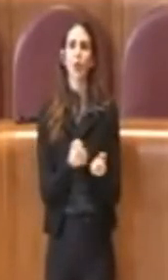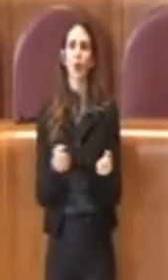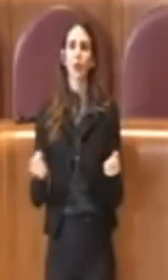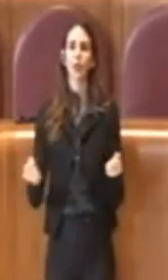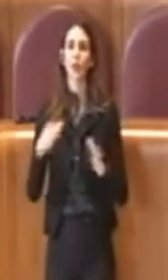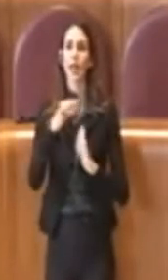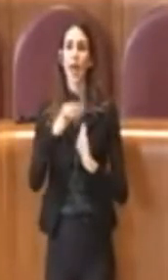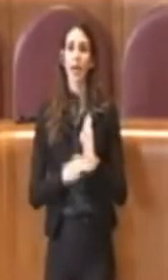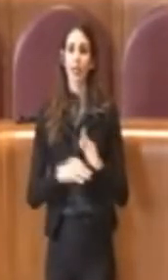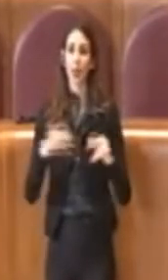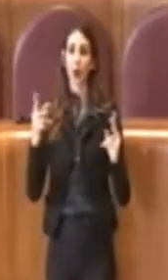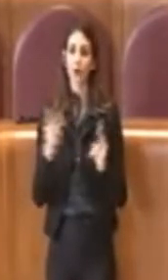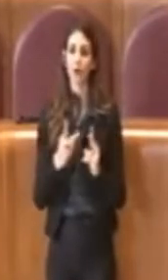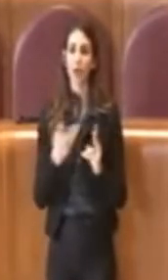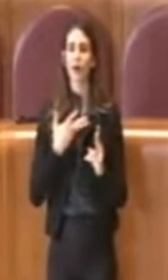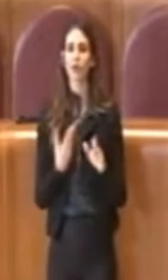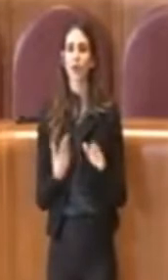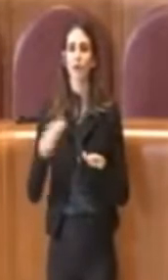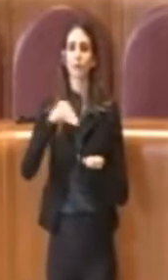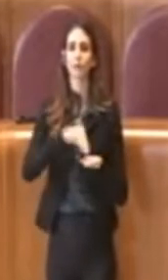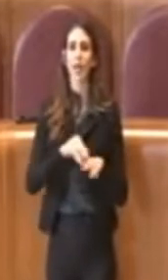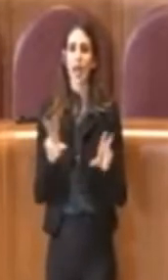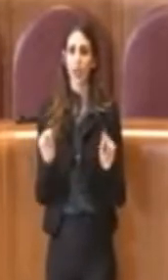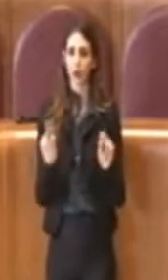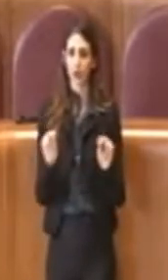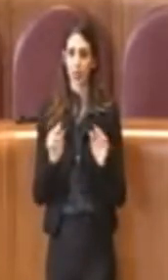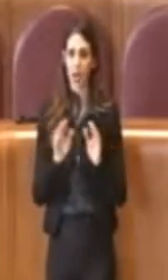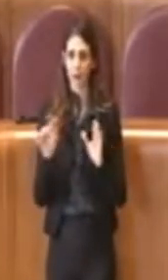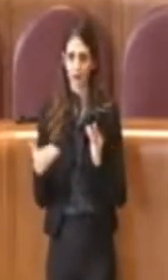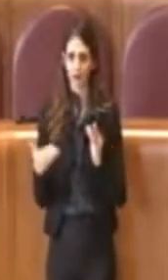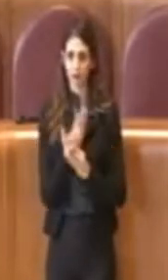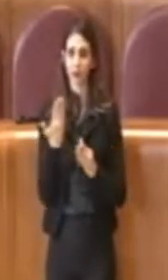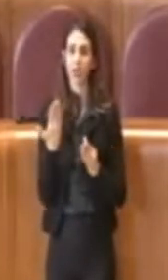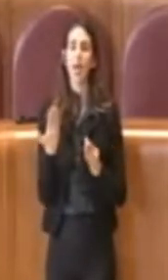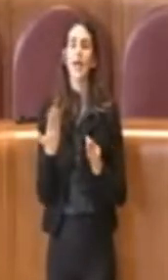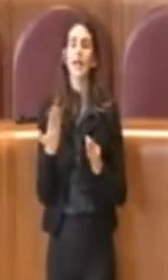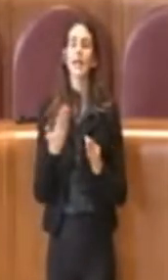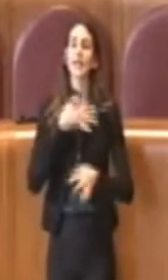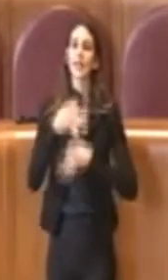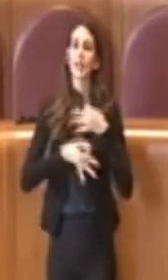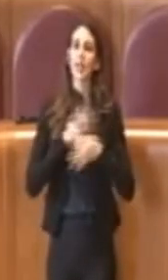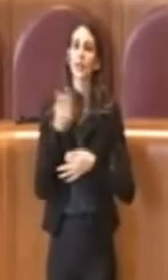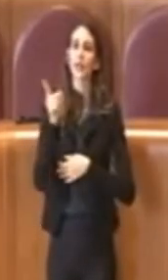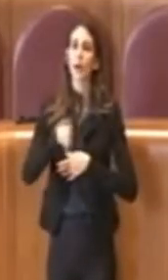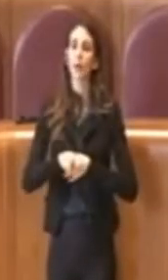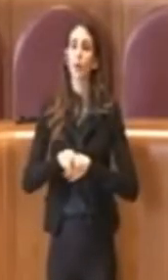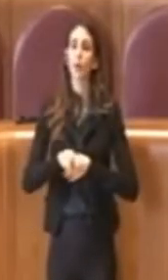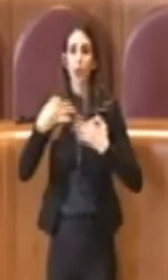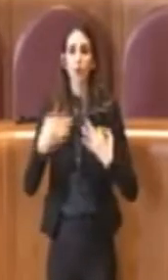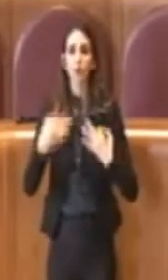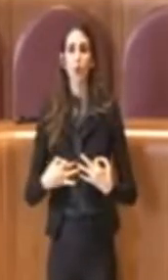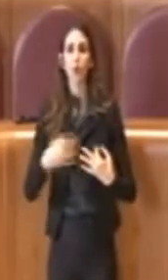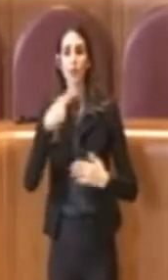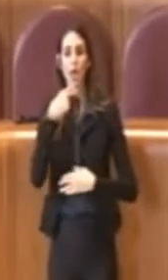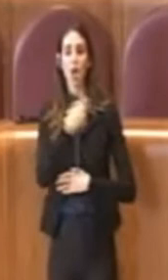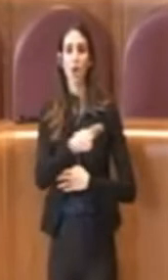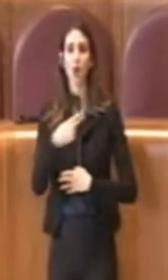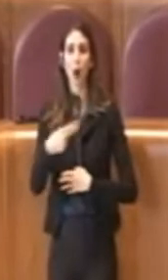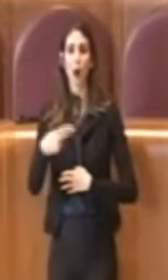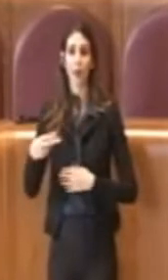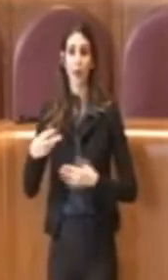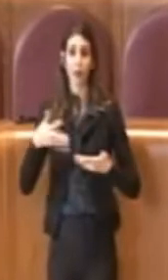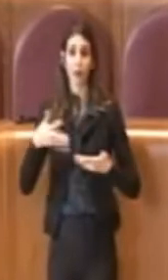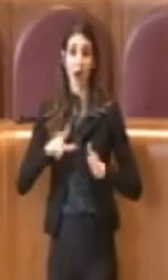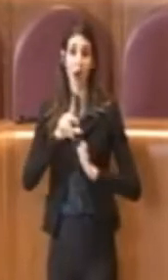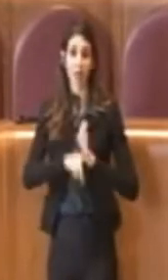con alcune innovazioni, come ad esempio le giuste denominazioni intervenute dall'approvazione